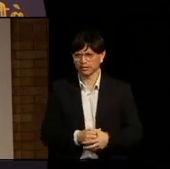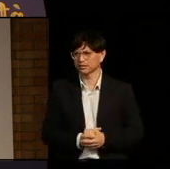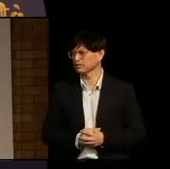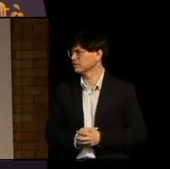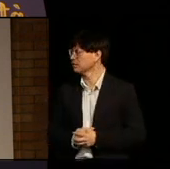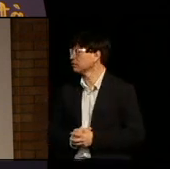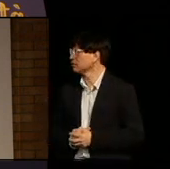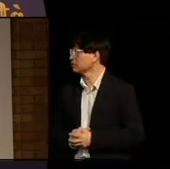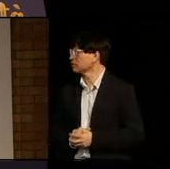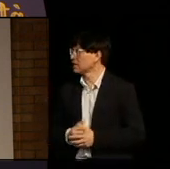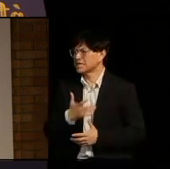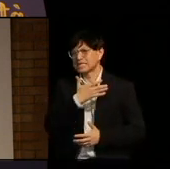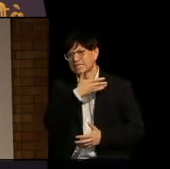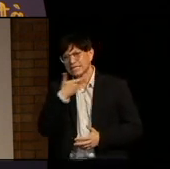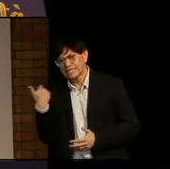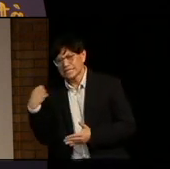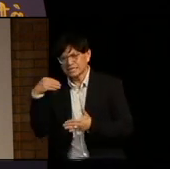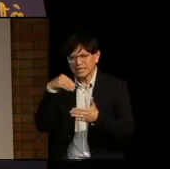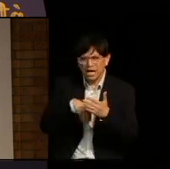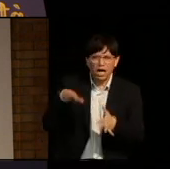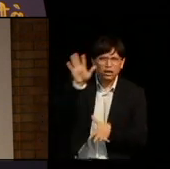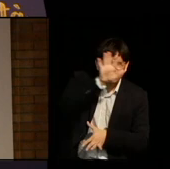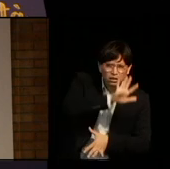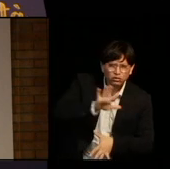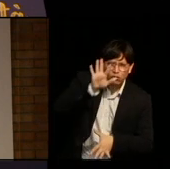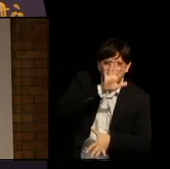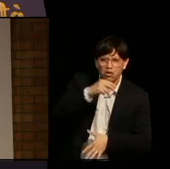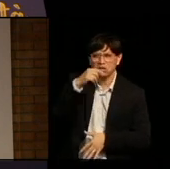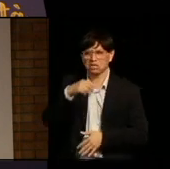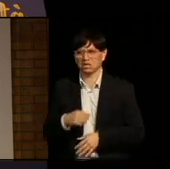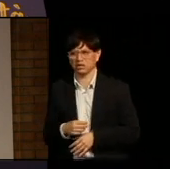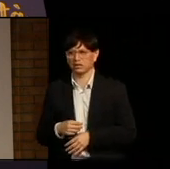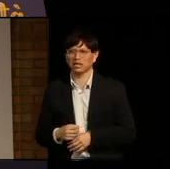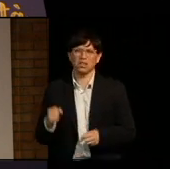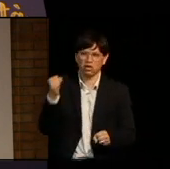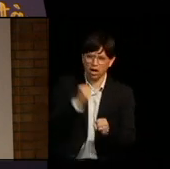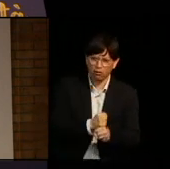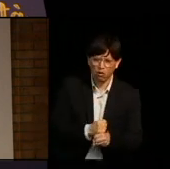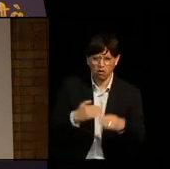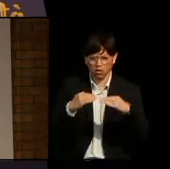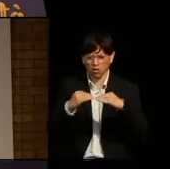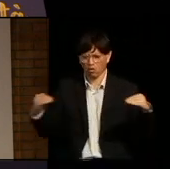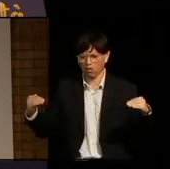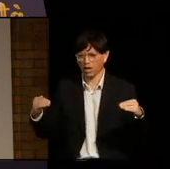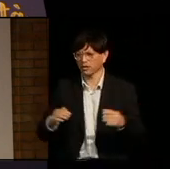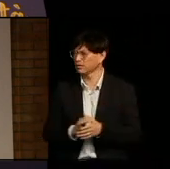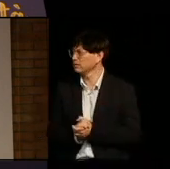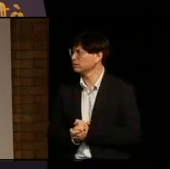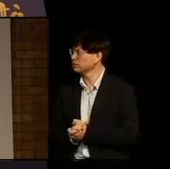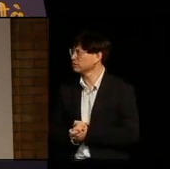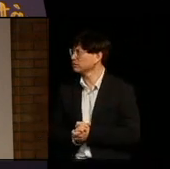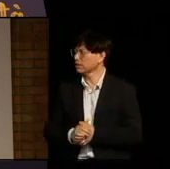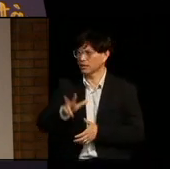e senza nasconderci dietro a nessun ruolo o a nessun banco il terzo